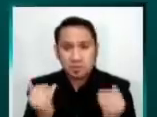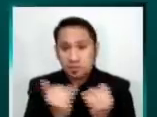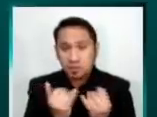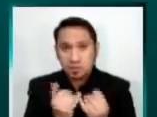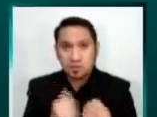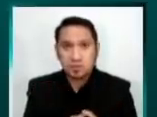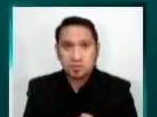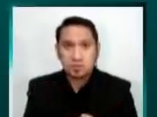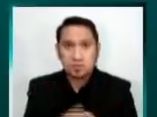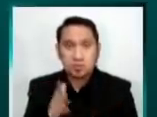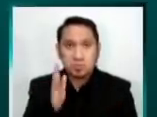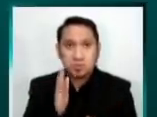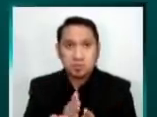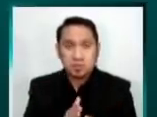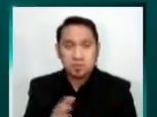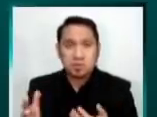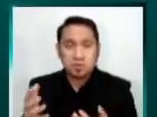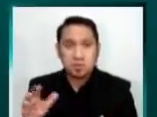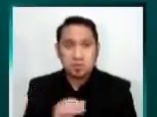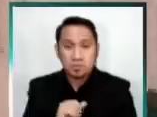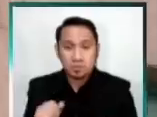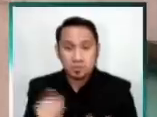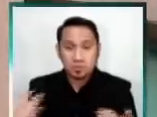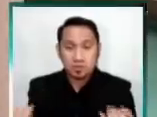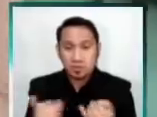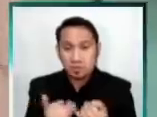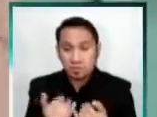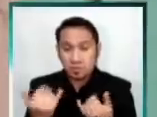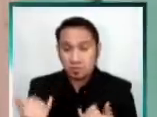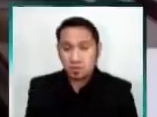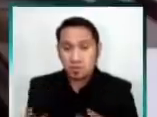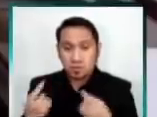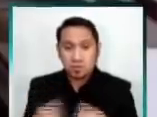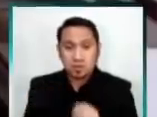anyay korupsyon sa PhilHealth. Sinusubukan pa namin kunin ang panig ng PhilHealth.